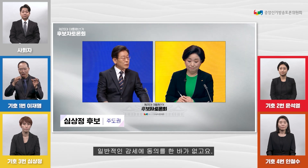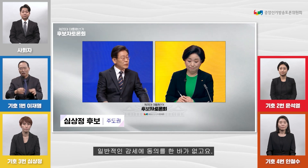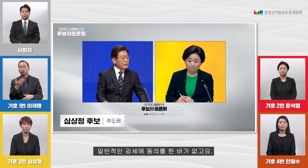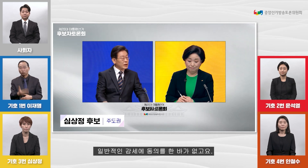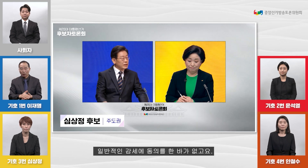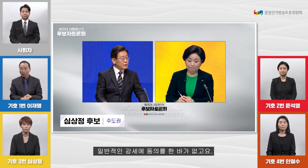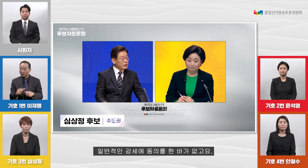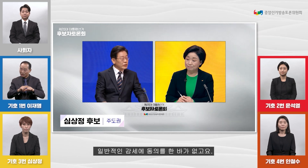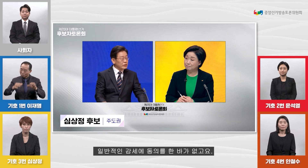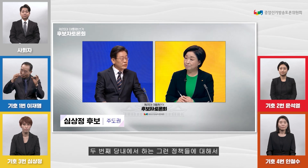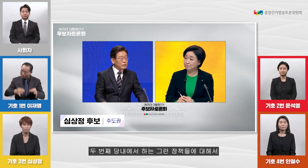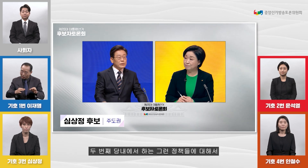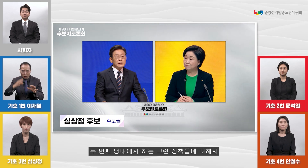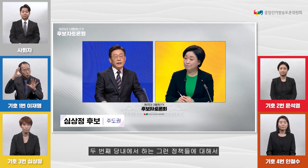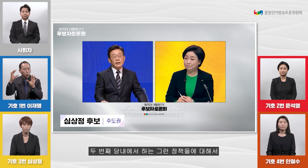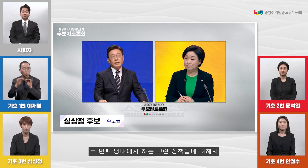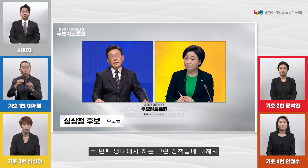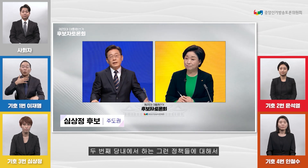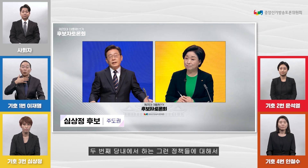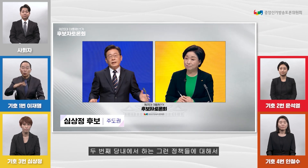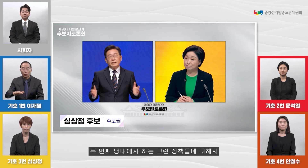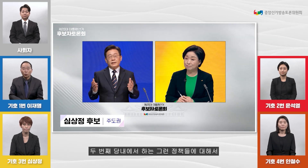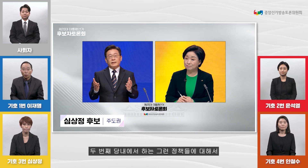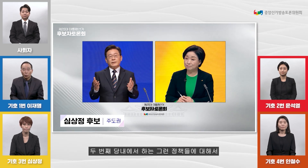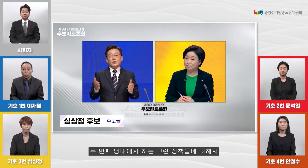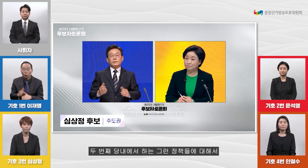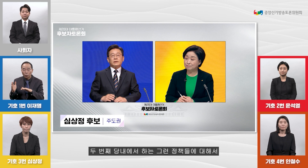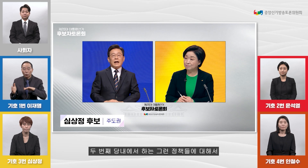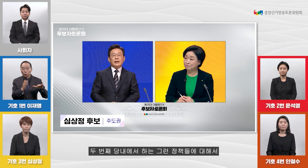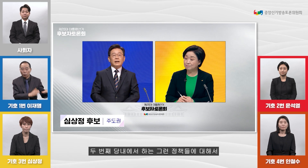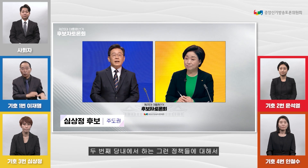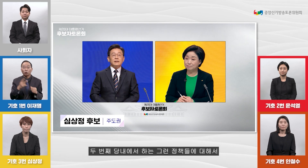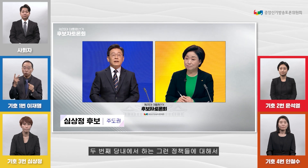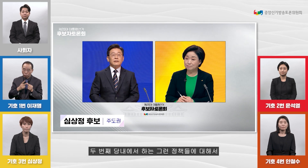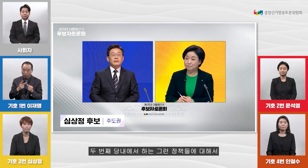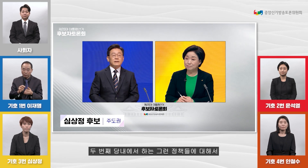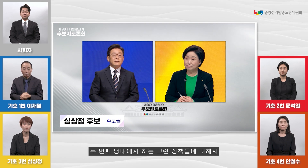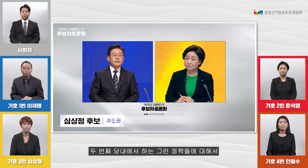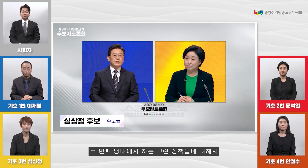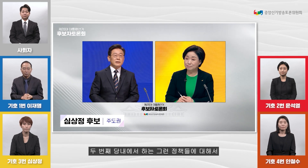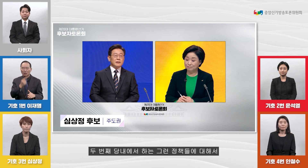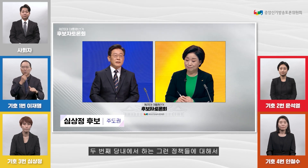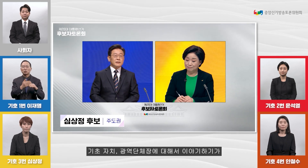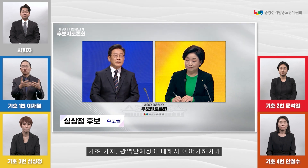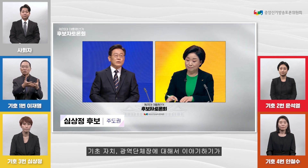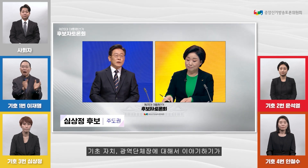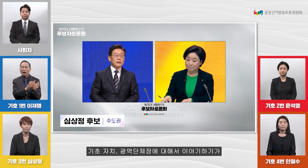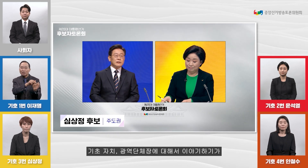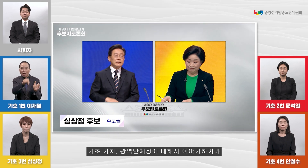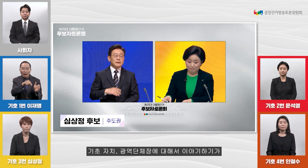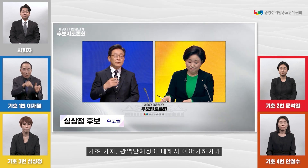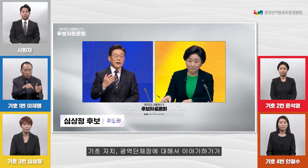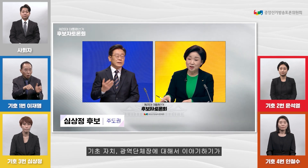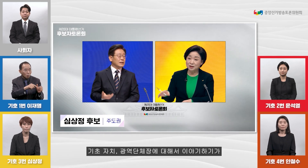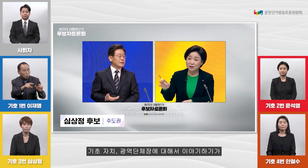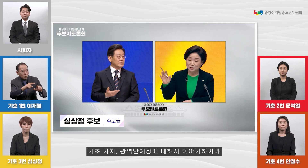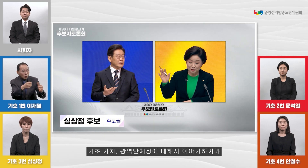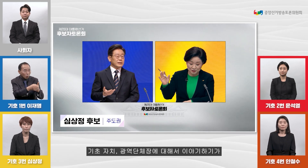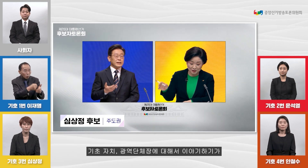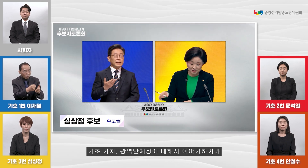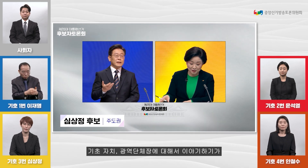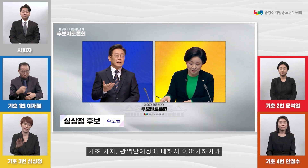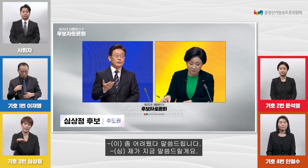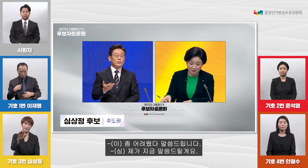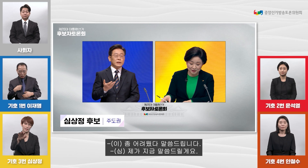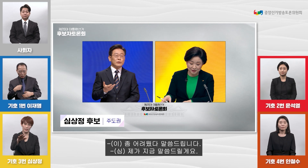감세에 대해 동의한 바가 없고요. 두 번째, 이게 당내에서 하는 그런 정책들에 대해서 기초자치 광역단체에